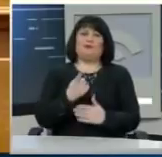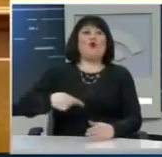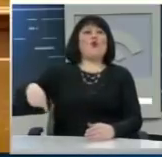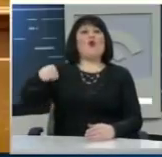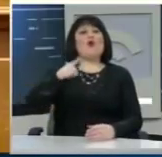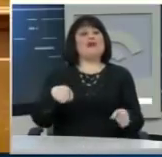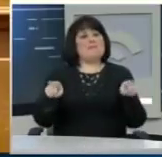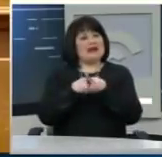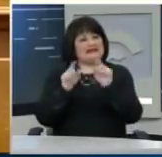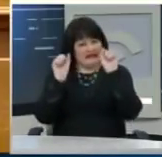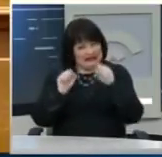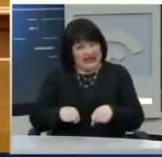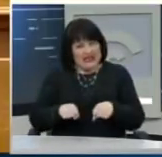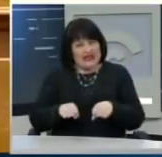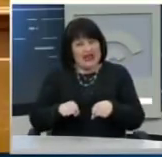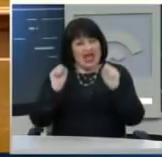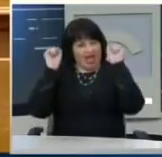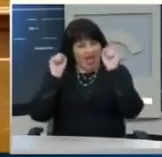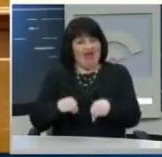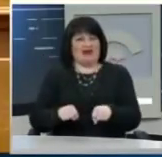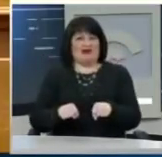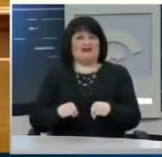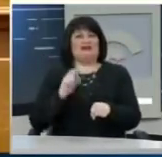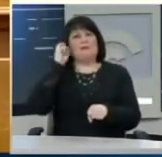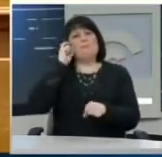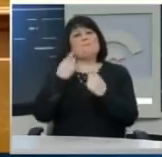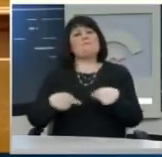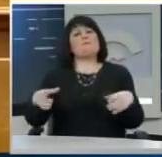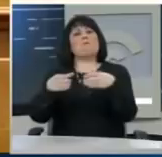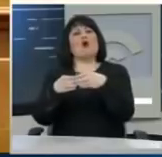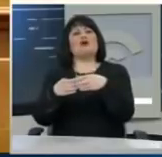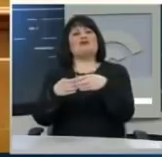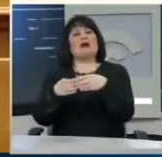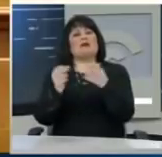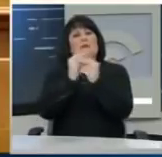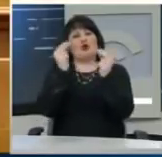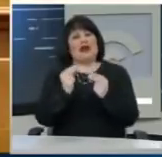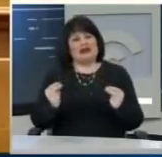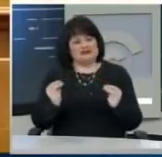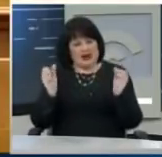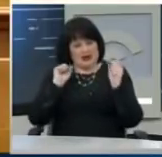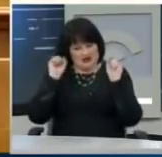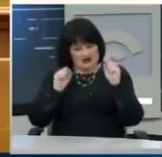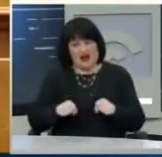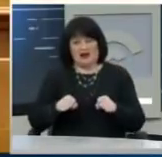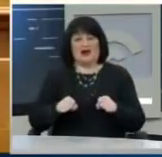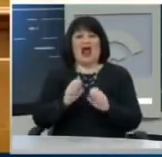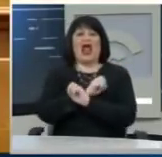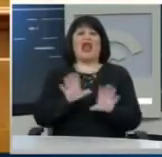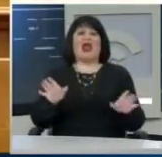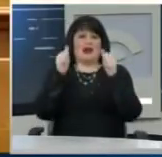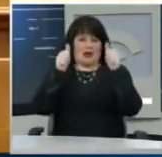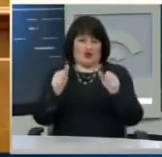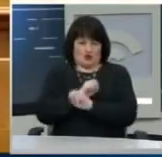συνομολογήσουμε σήμερα είναι την έγκριση αυτού του πορίσματος και σας ανακοινώνω ότι σε αυτό